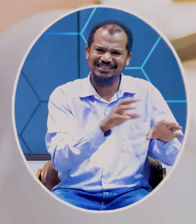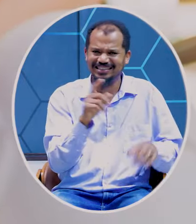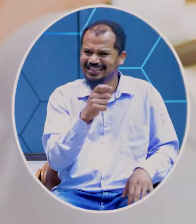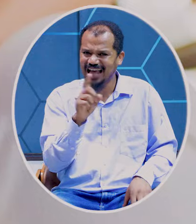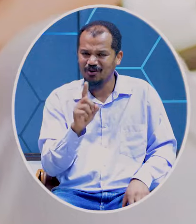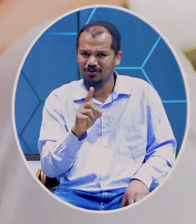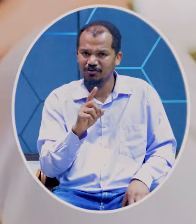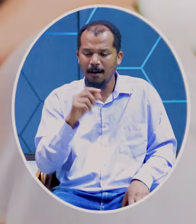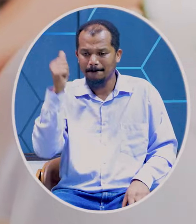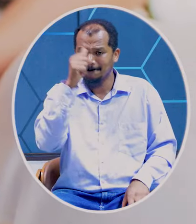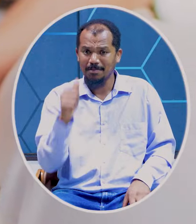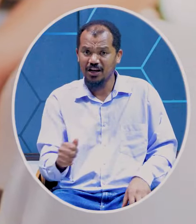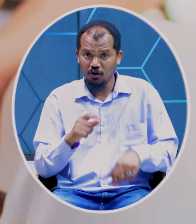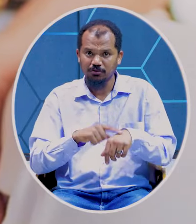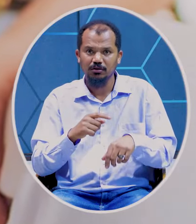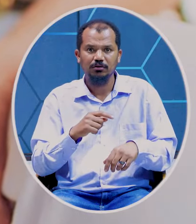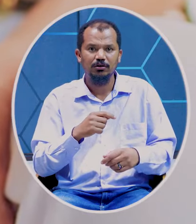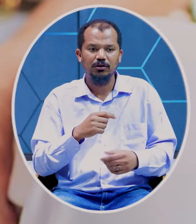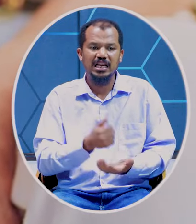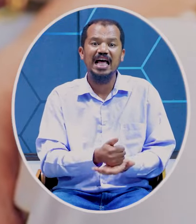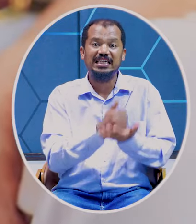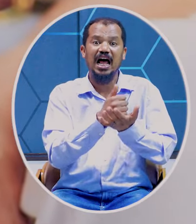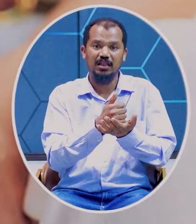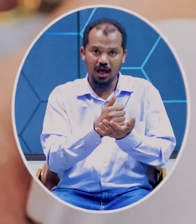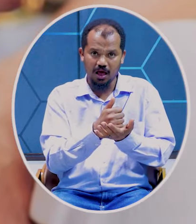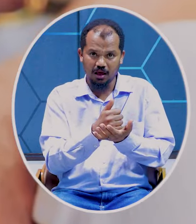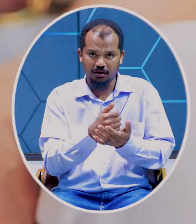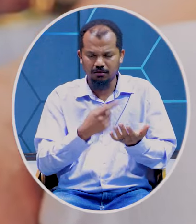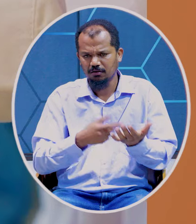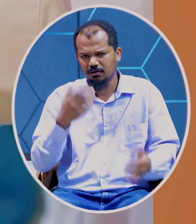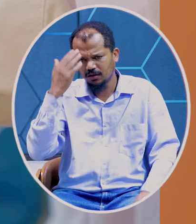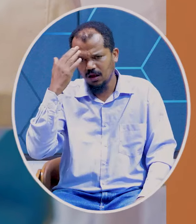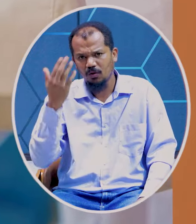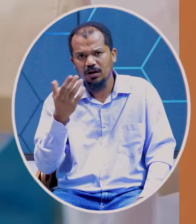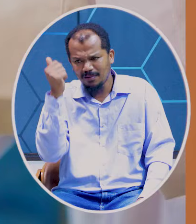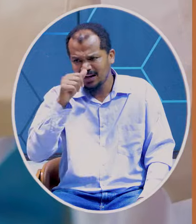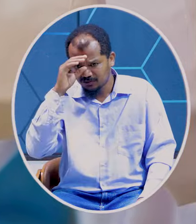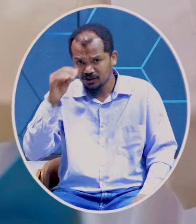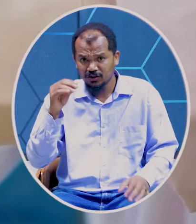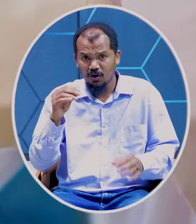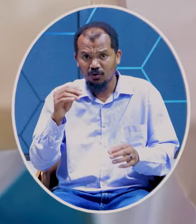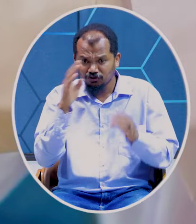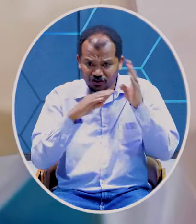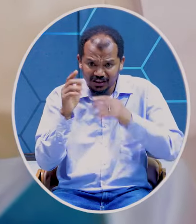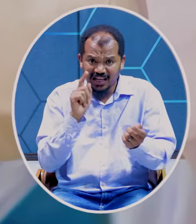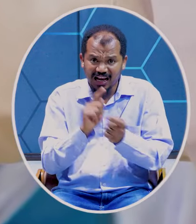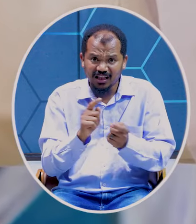ሳይሆን በማንኛውም ሰዓት ለእርዳታ ይሄ ደግሞ የኢትዮጵያዊነት የሚታወቅ ነገር ነው። አንድ ሰው ችግር ሲደርስበት